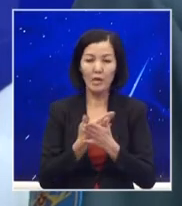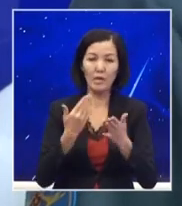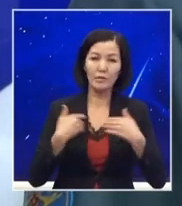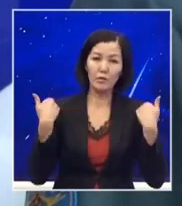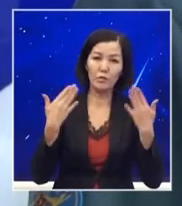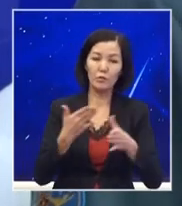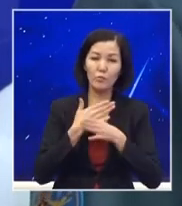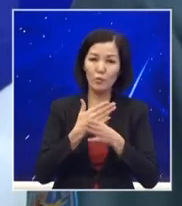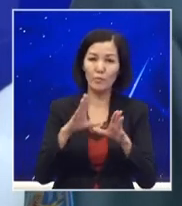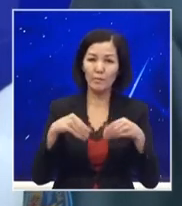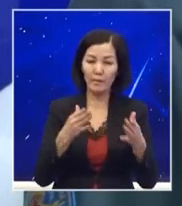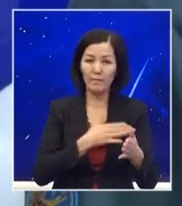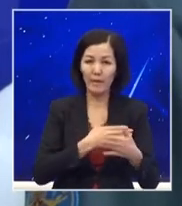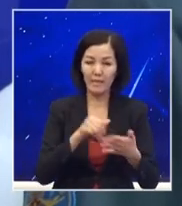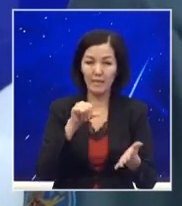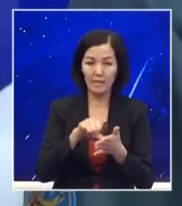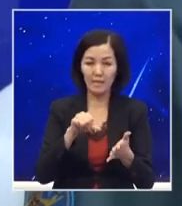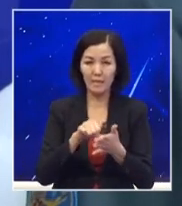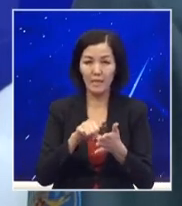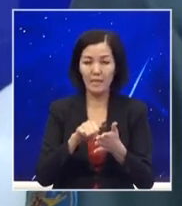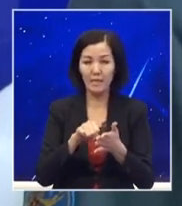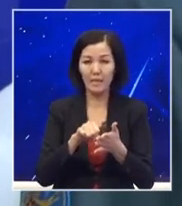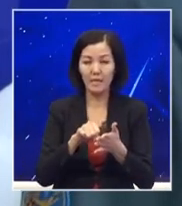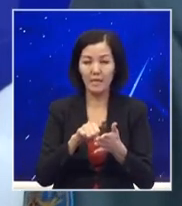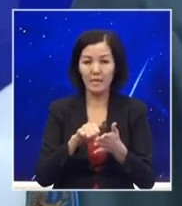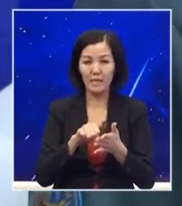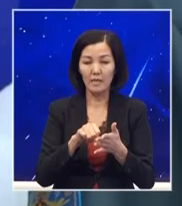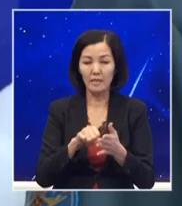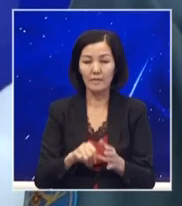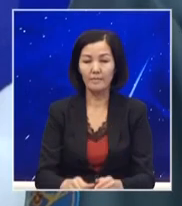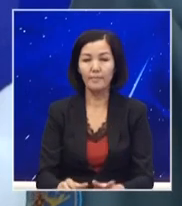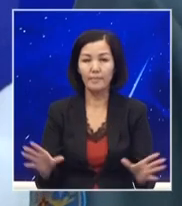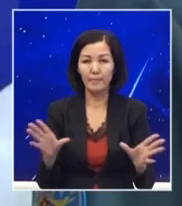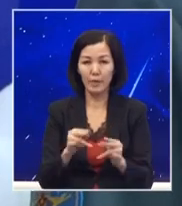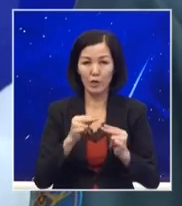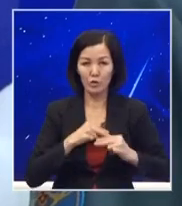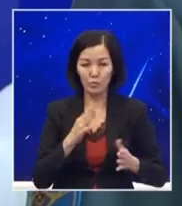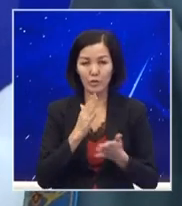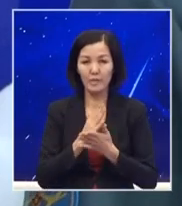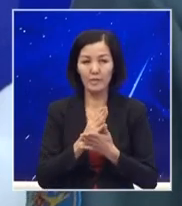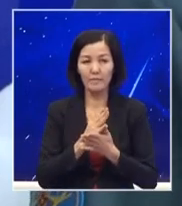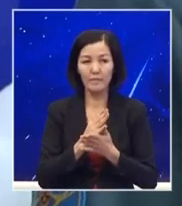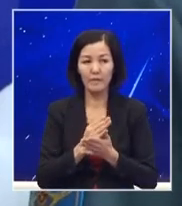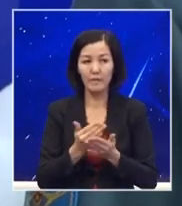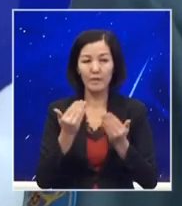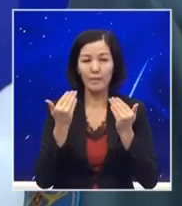өздерінің көмектерін беріп, атсалысып, бізбен жаңағы жақсы қарым-қатынасына жұмыс жасаймыз. Сондықтан осы кезді пайдалана